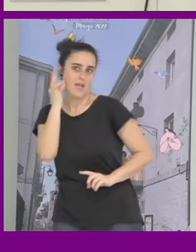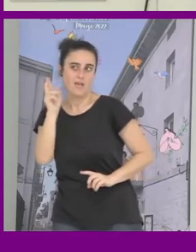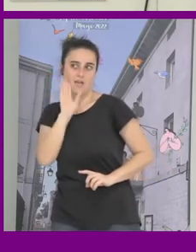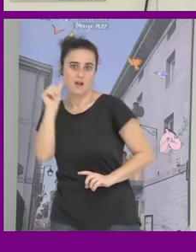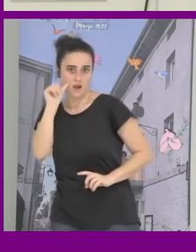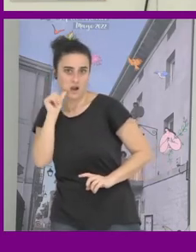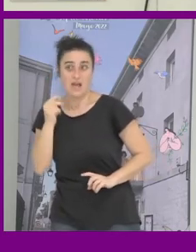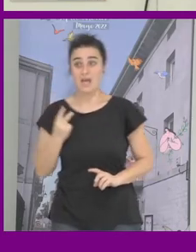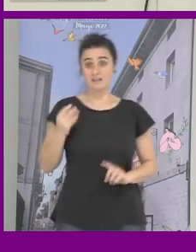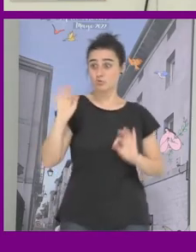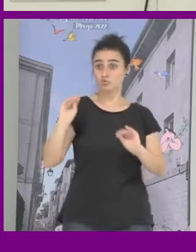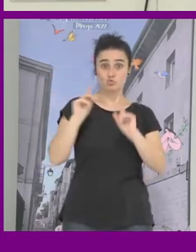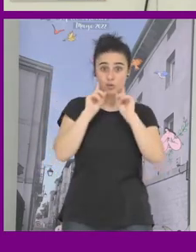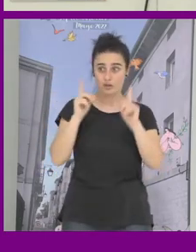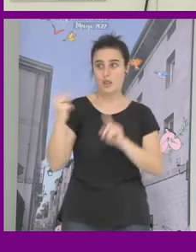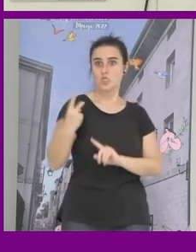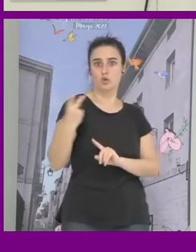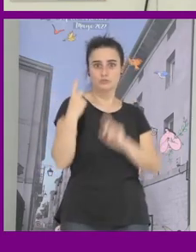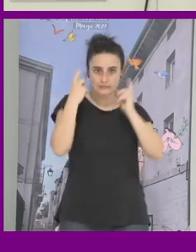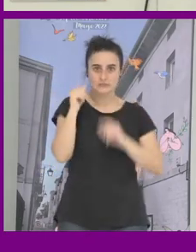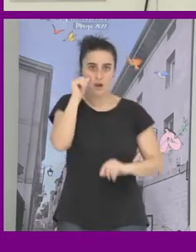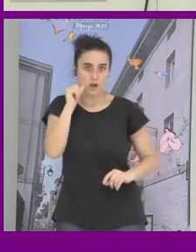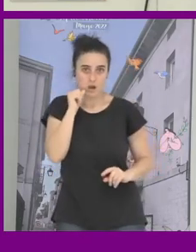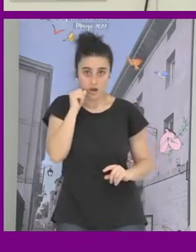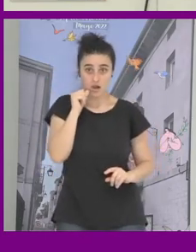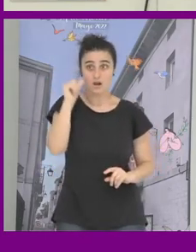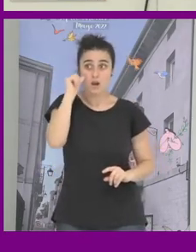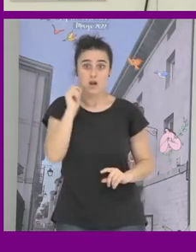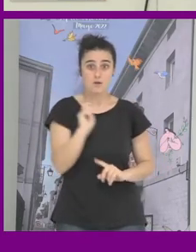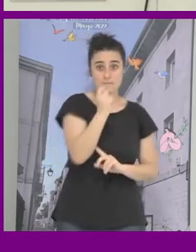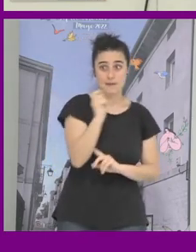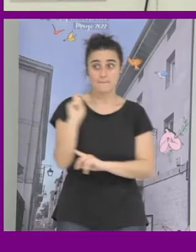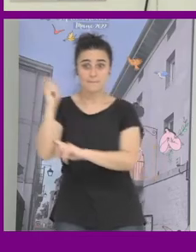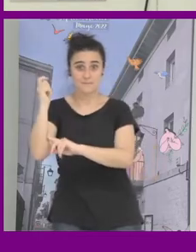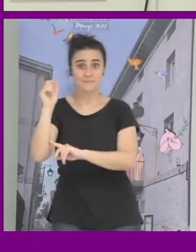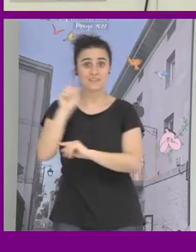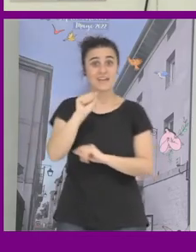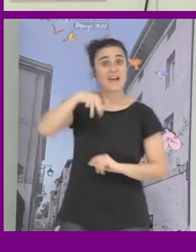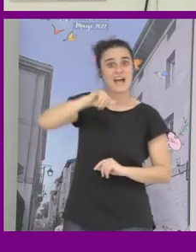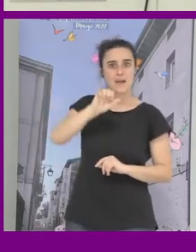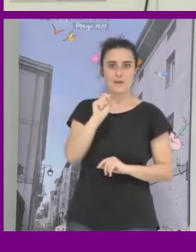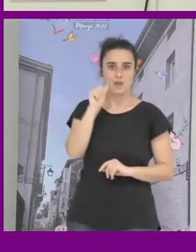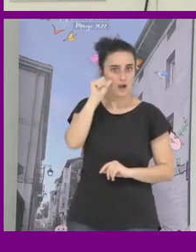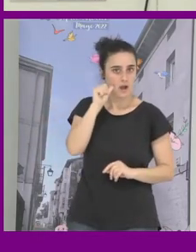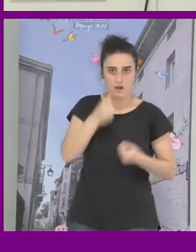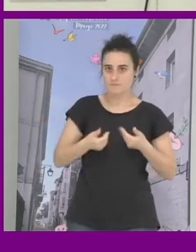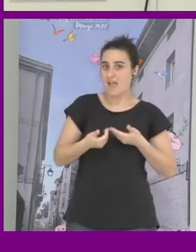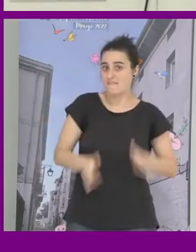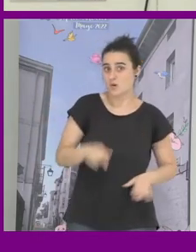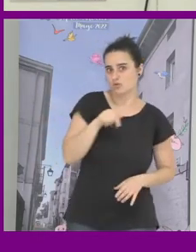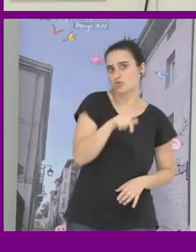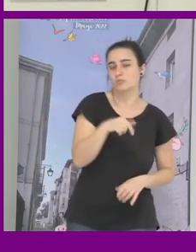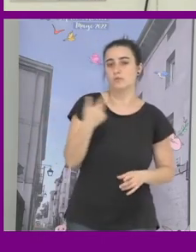ziren aurdunaldia aurrera eramaten, oza, aurdunaldia lortzen, amaiak ez zuen lortu, abortua izan zuen, eta berez, ba,